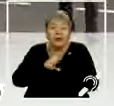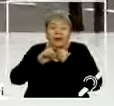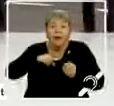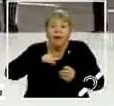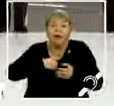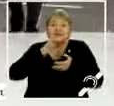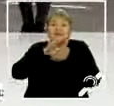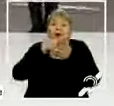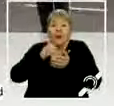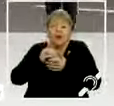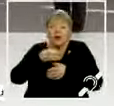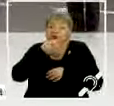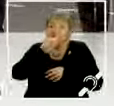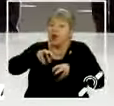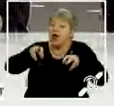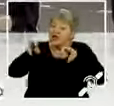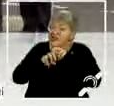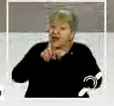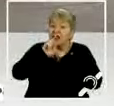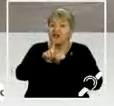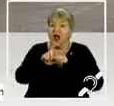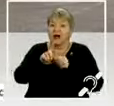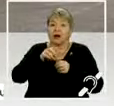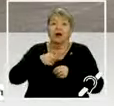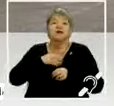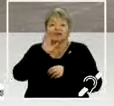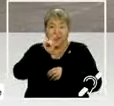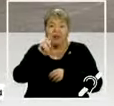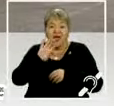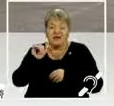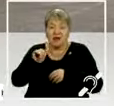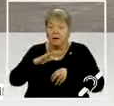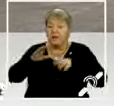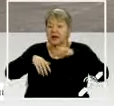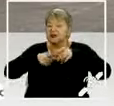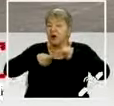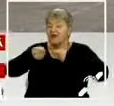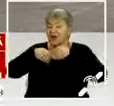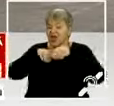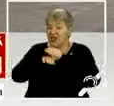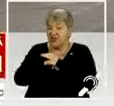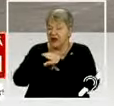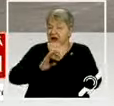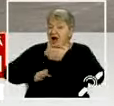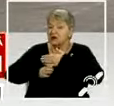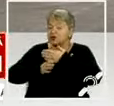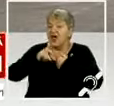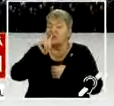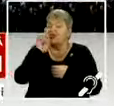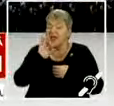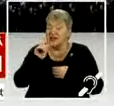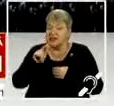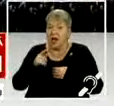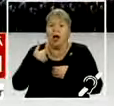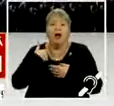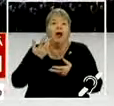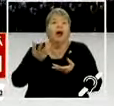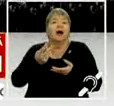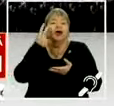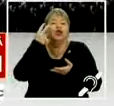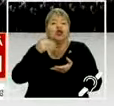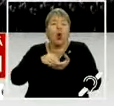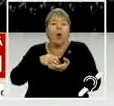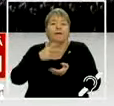recomandă retragerea cărții publicate. Amintim faptul că ministrul de interne Lucian Bode a susținut teza de doctorat la UBB în